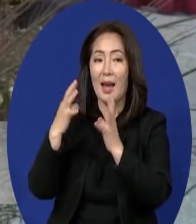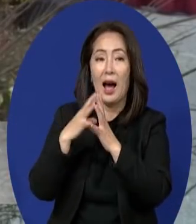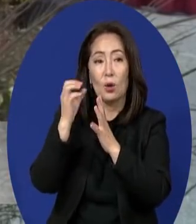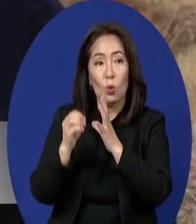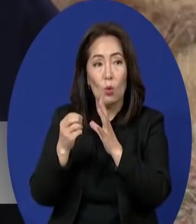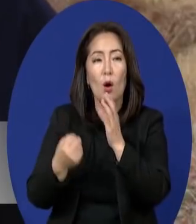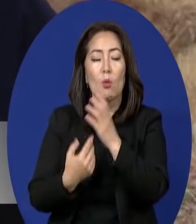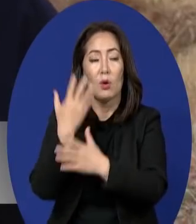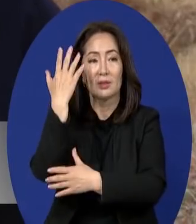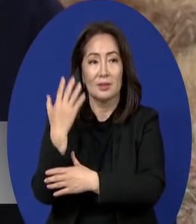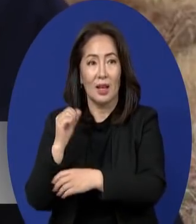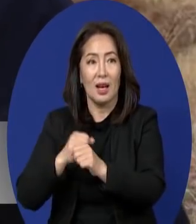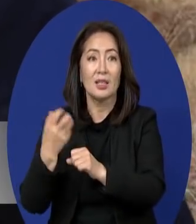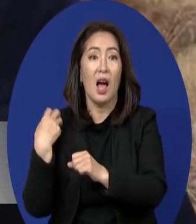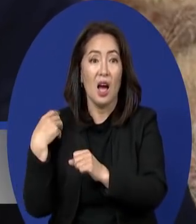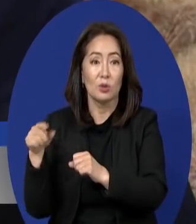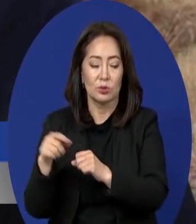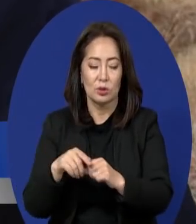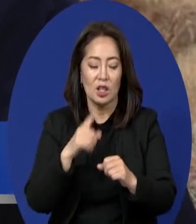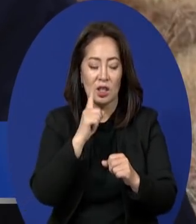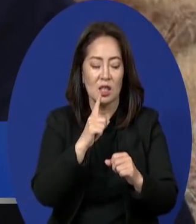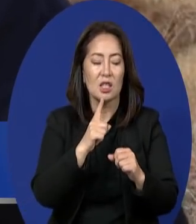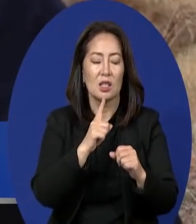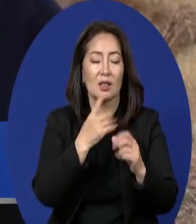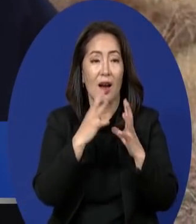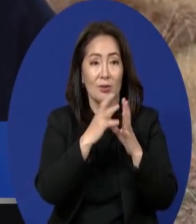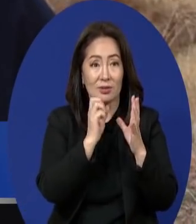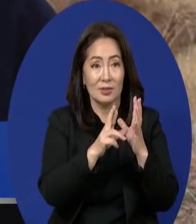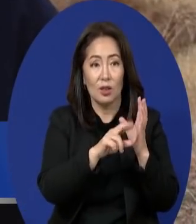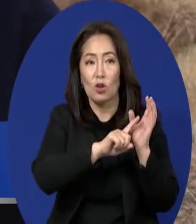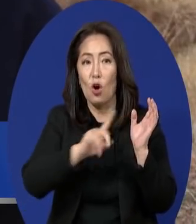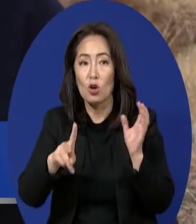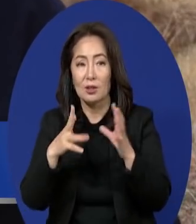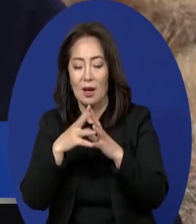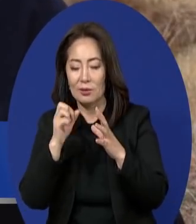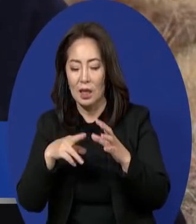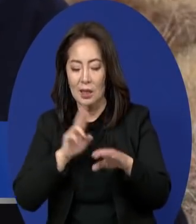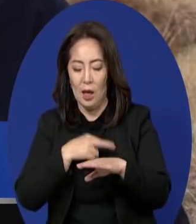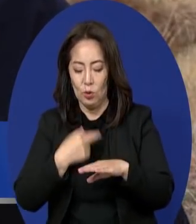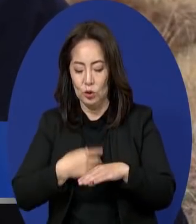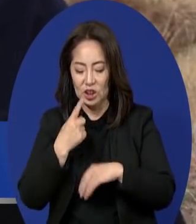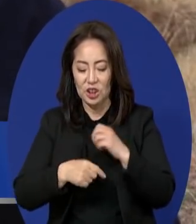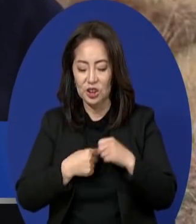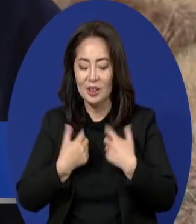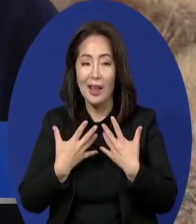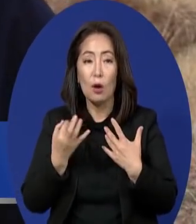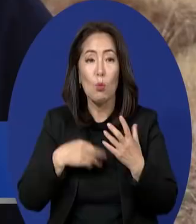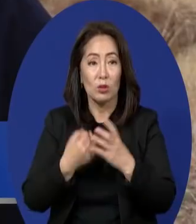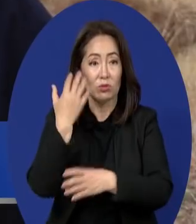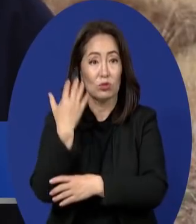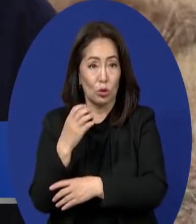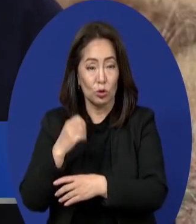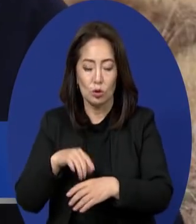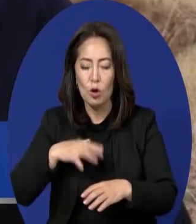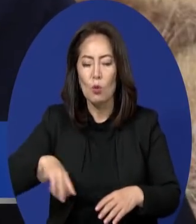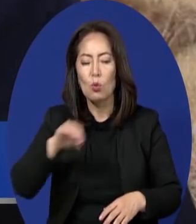байна. 2-10 сая модыг бол нийт дарханчууд жилд болгон 10 мод тарина гэдэг ийм хөдөлгөөн өрнүүлж байгаа. Өөрөөр хэлбэл Дархан аймаг